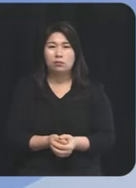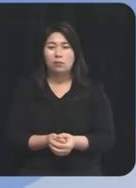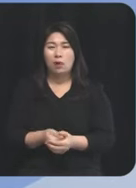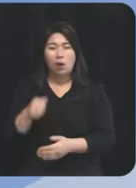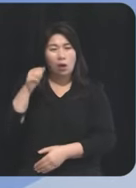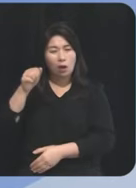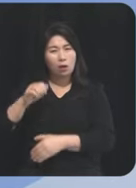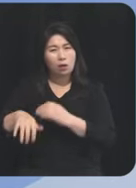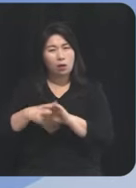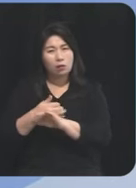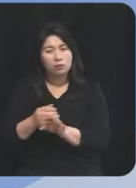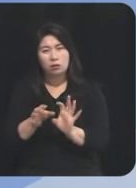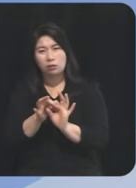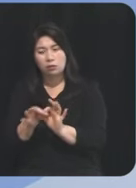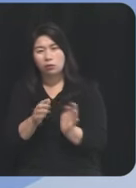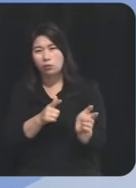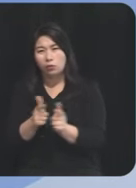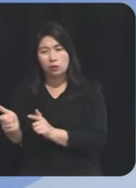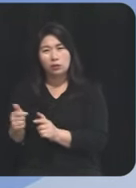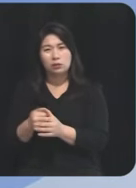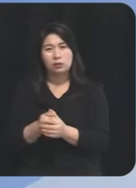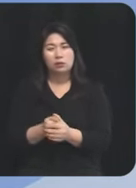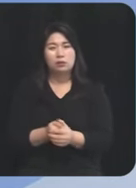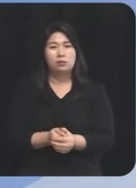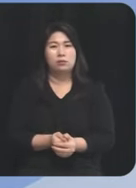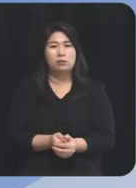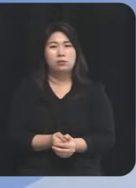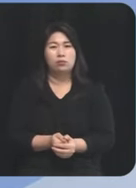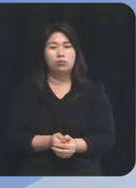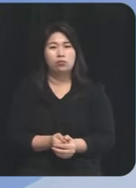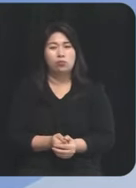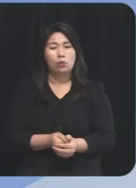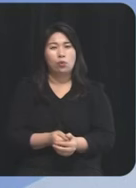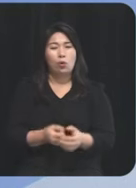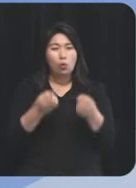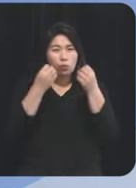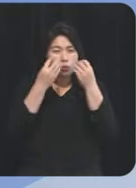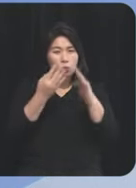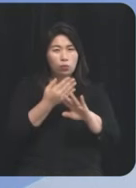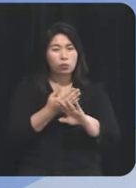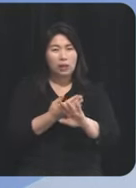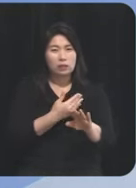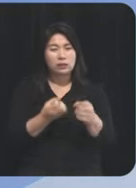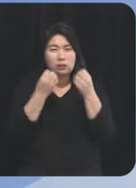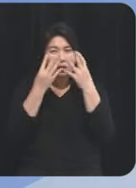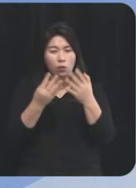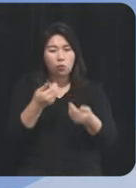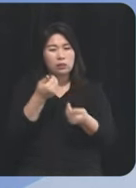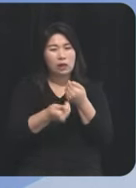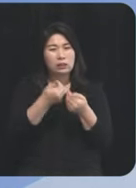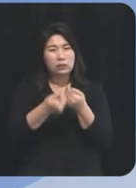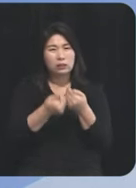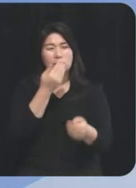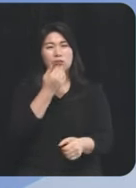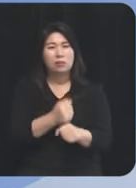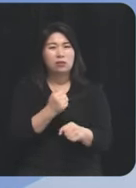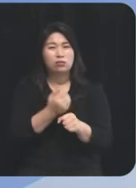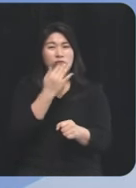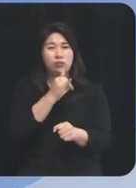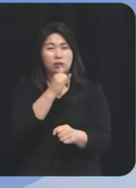항쟁사적 입장에서 볼 것인가에 따라 가지고 자칫 이것은 또 다른 이념 논쟁, 갈등 구조를 양산해 낼 수가